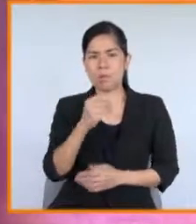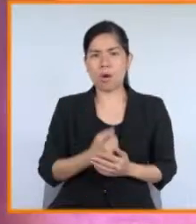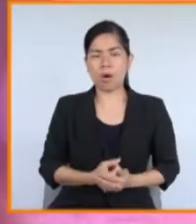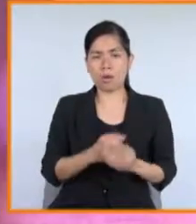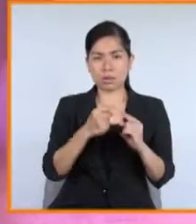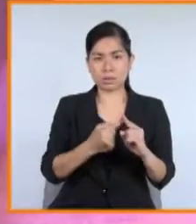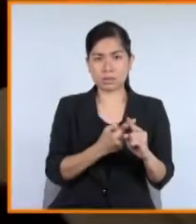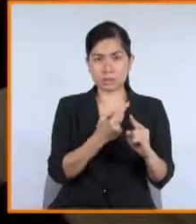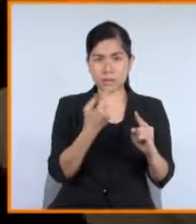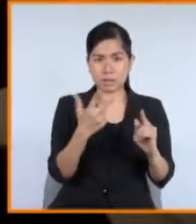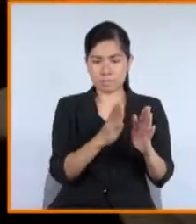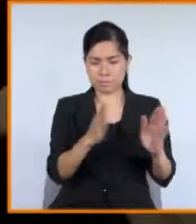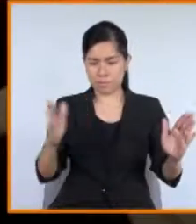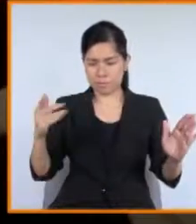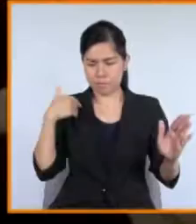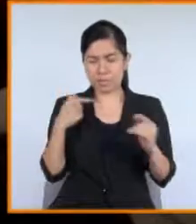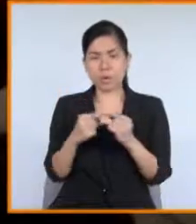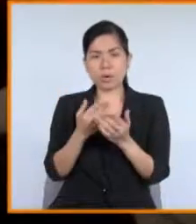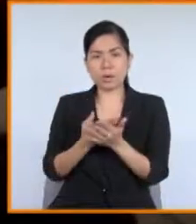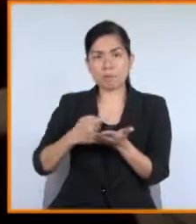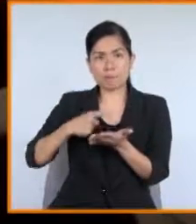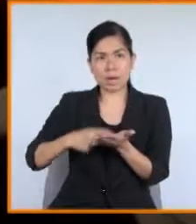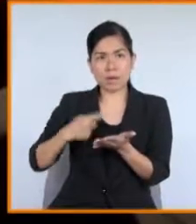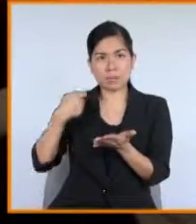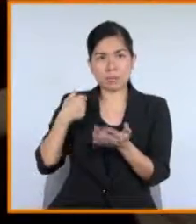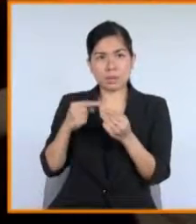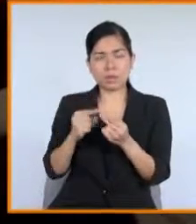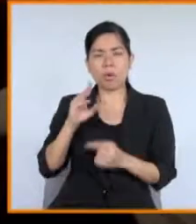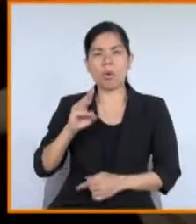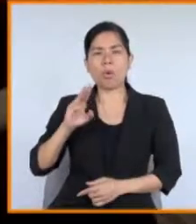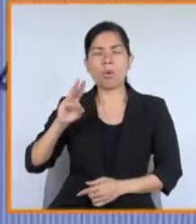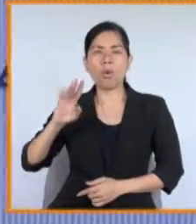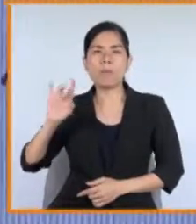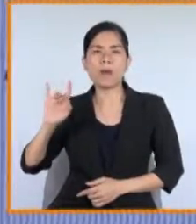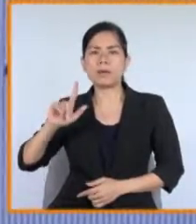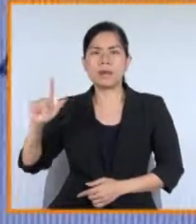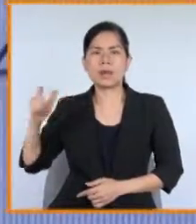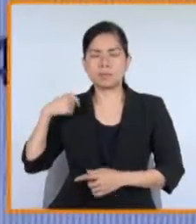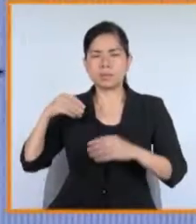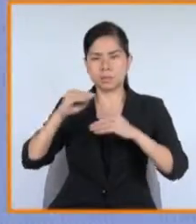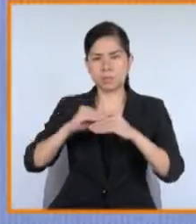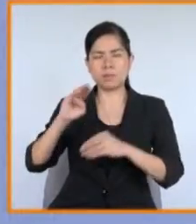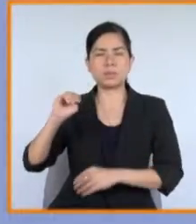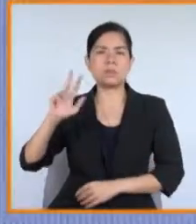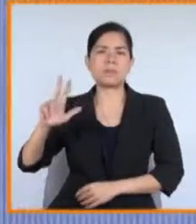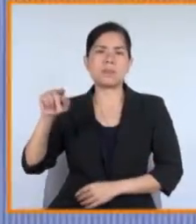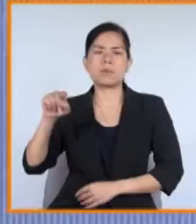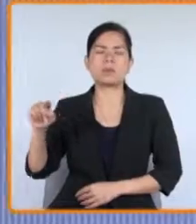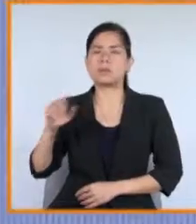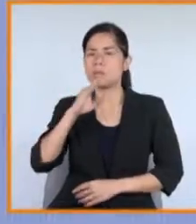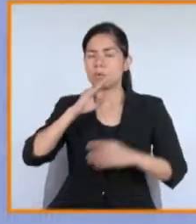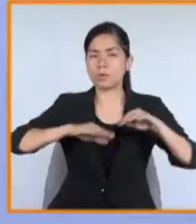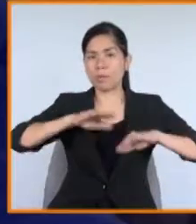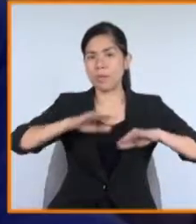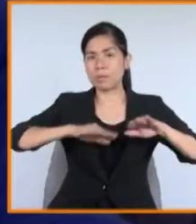ของปี Generali มีเบี้ยประกันชีวิตรับปีแรก648ล้านบาทเพิ่มขึ้น 43% เมื่อเทียบกับช่วงเดียวกัน